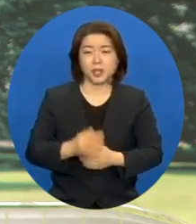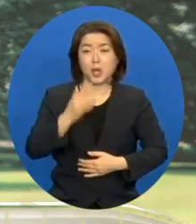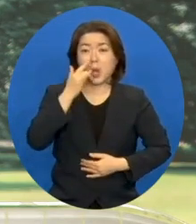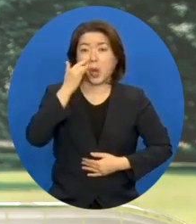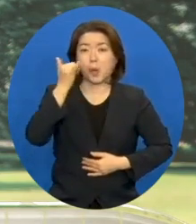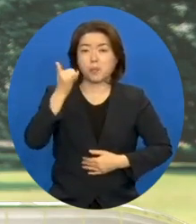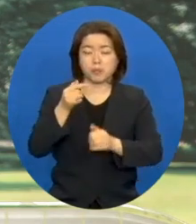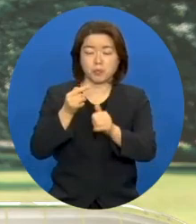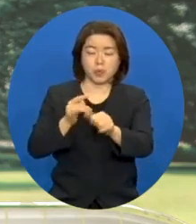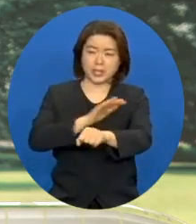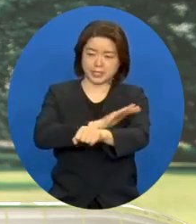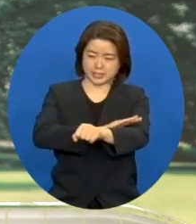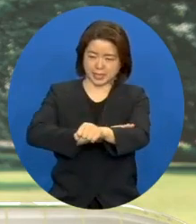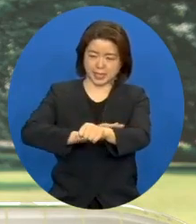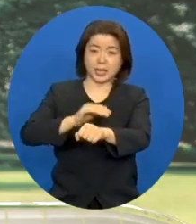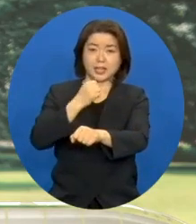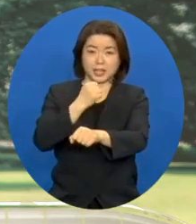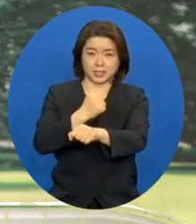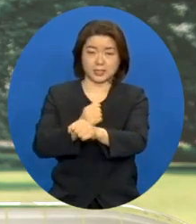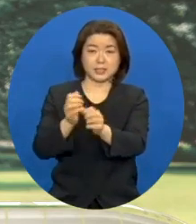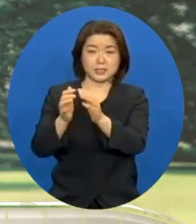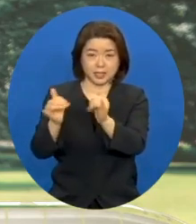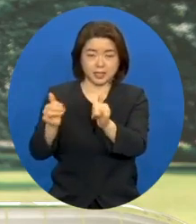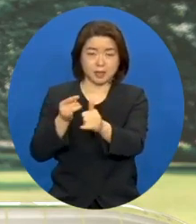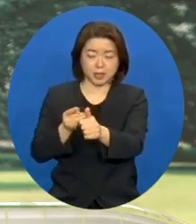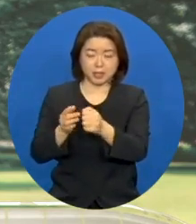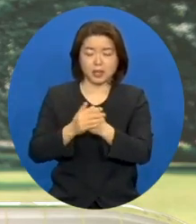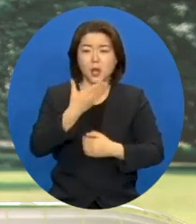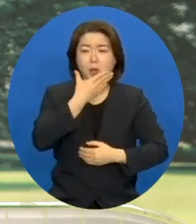부모에게 잘하는 자에게 복을 약속하셨어요.